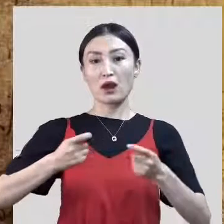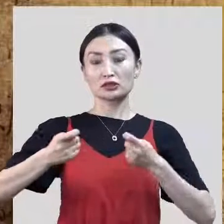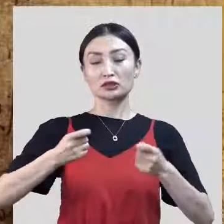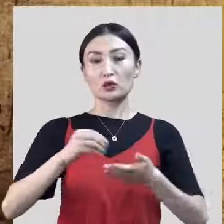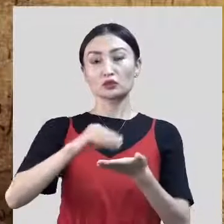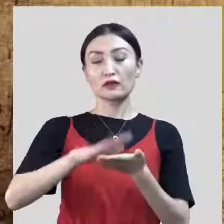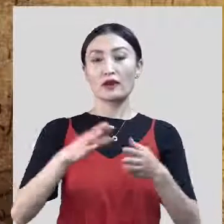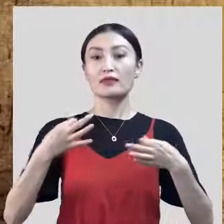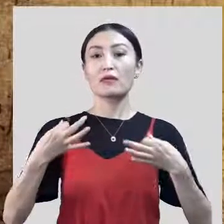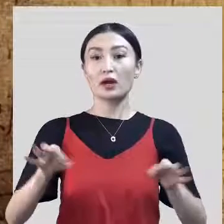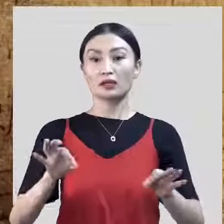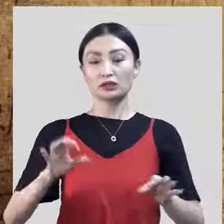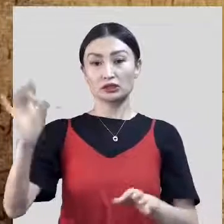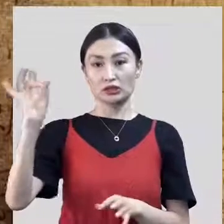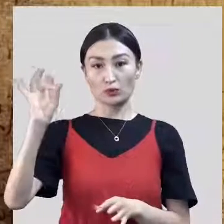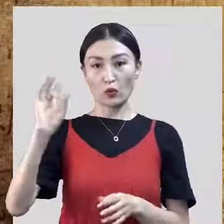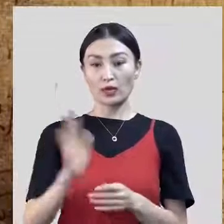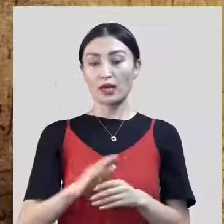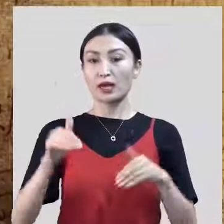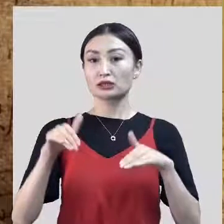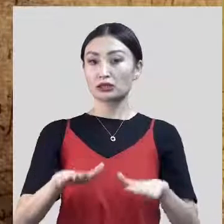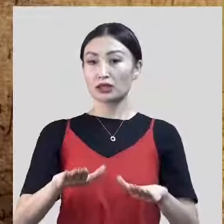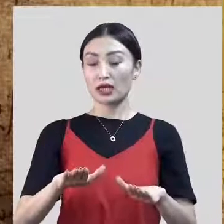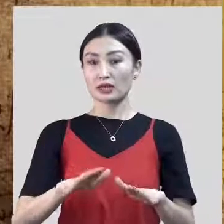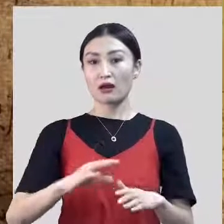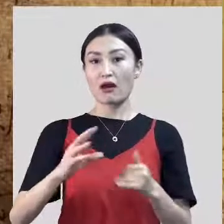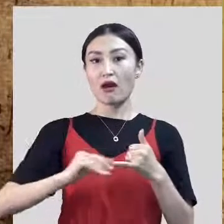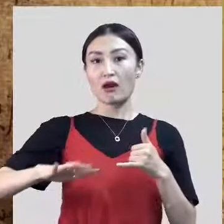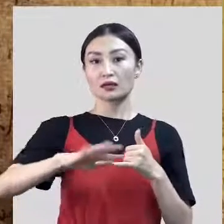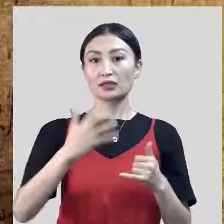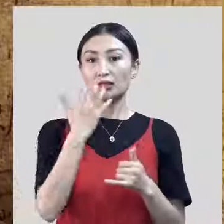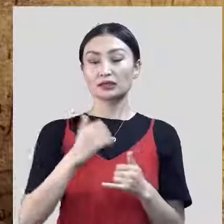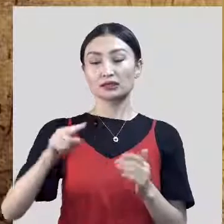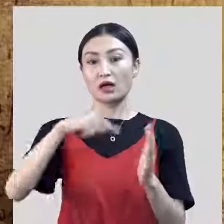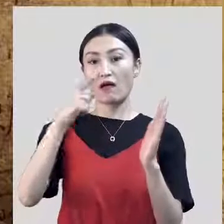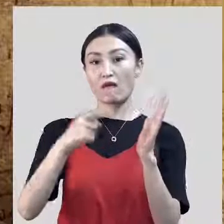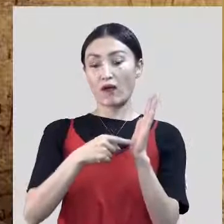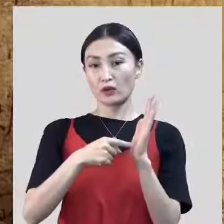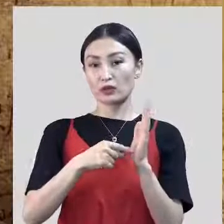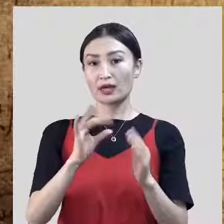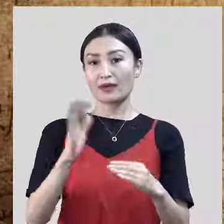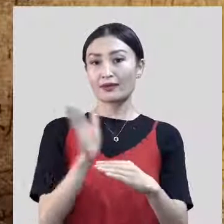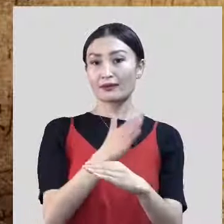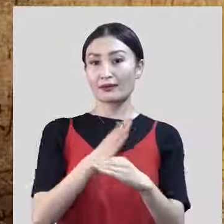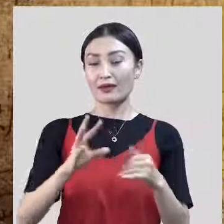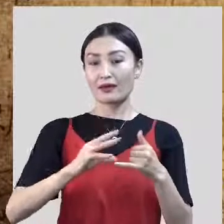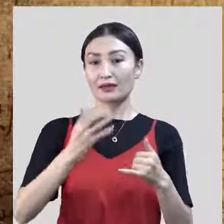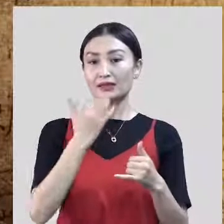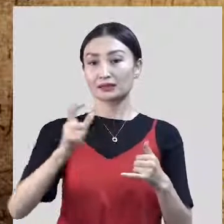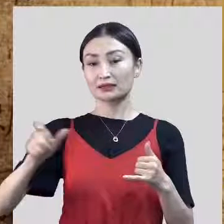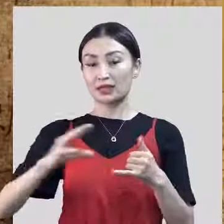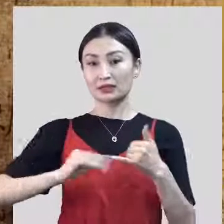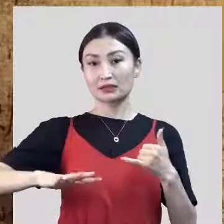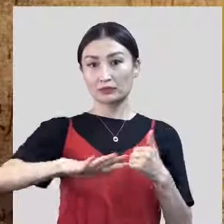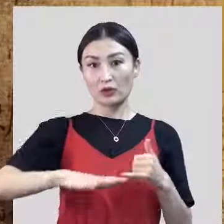установление демократической республики решения аграрных лист янского вопроса и наделение крестьян землей